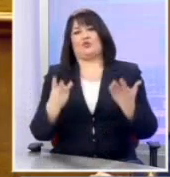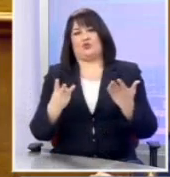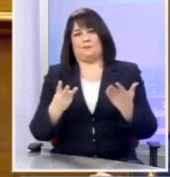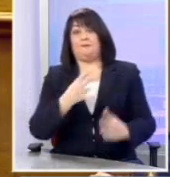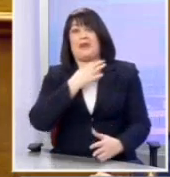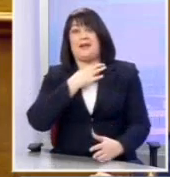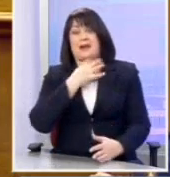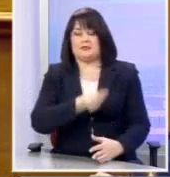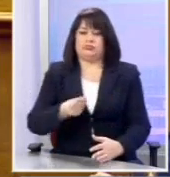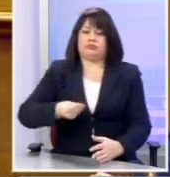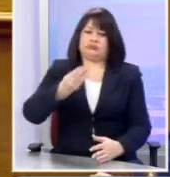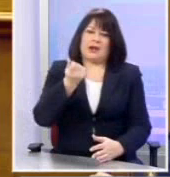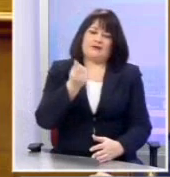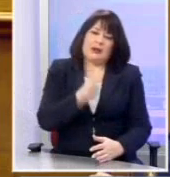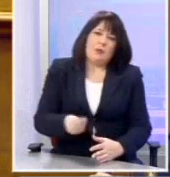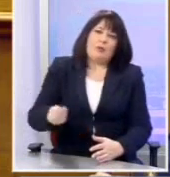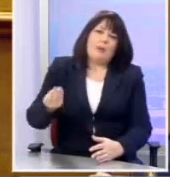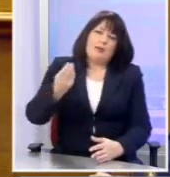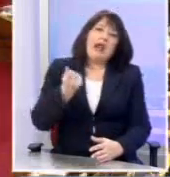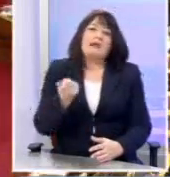να πολλαπλασιάζονται για τα επόμενα χρόνια.